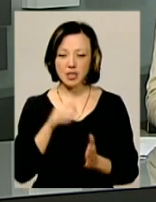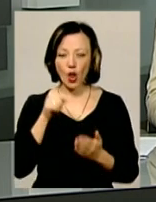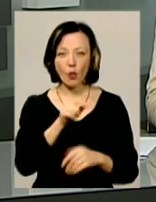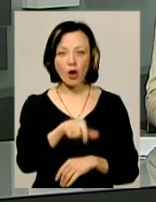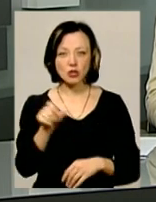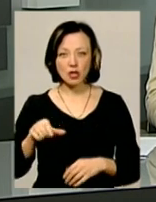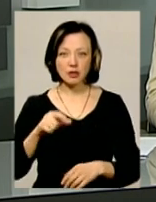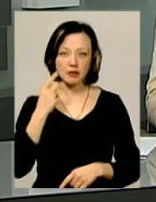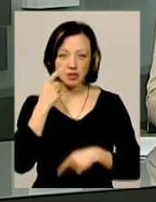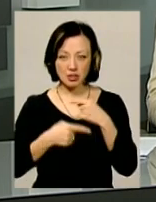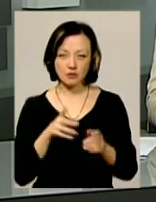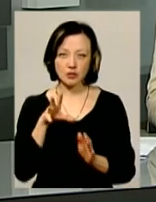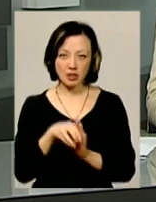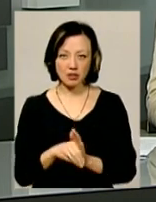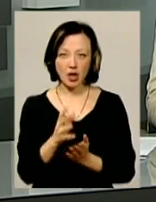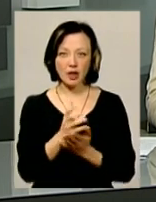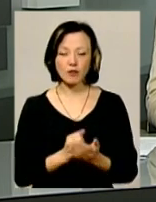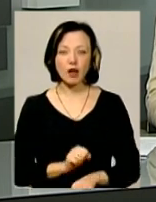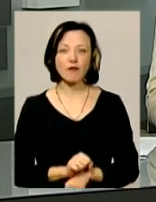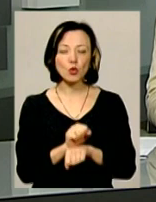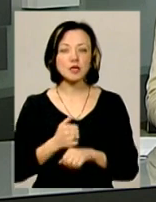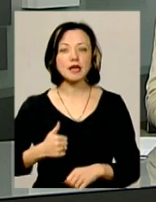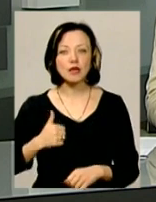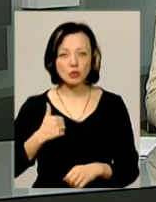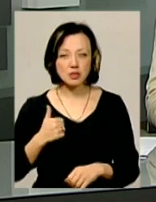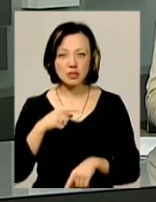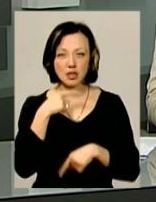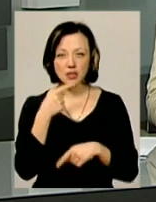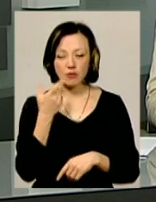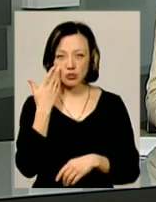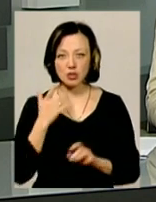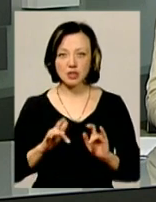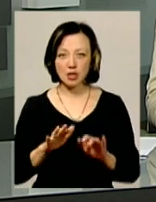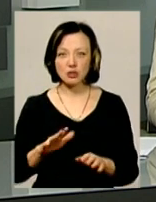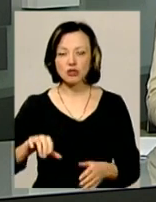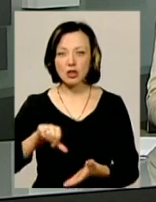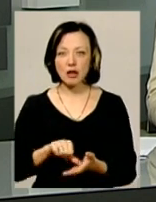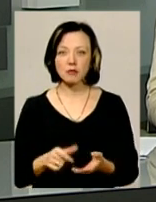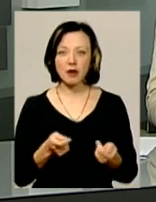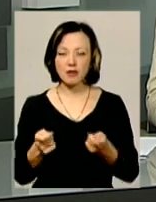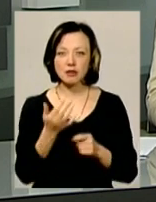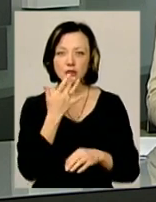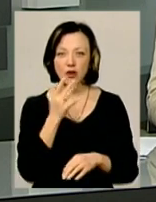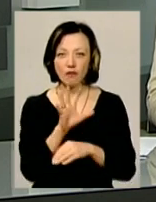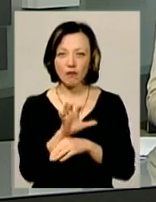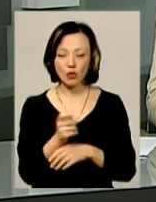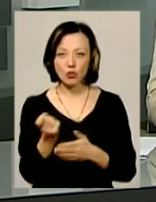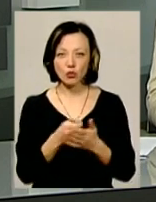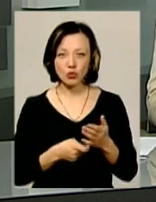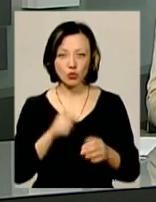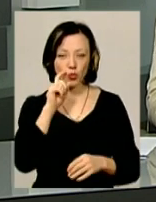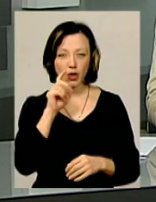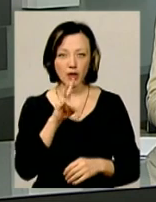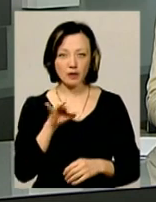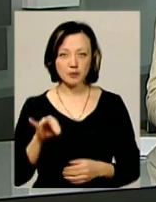котру назавжди занесено до архіву Революції Гідності, зауважила під час заходу член правління Національної спілки фотохудожників України